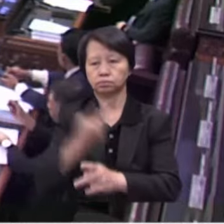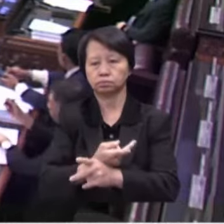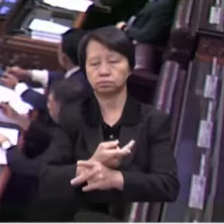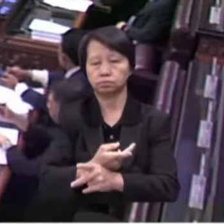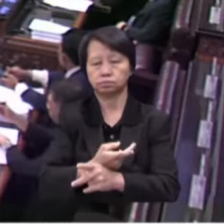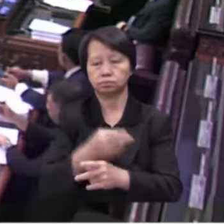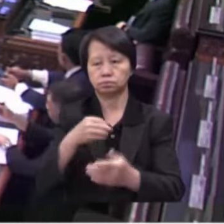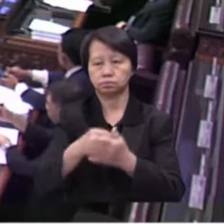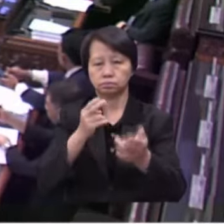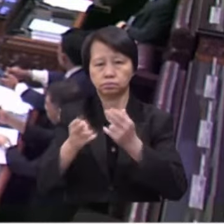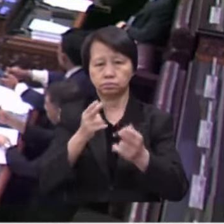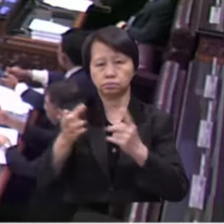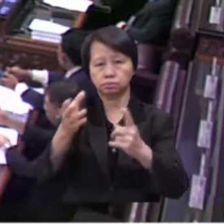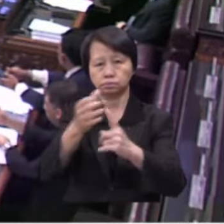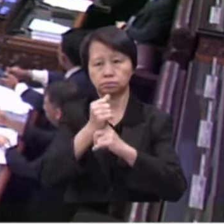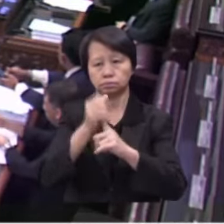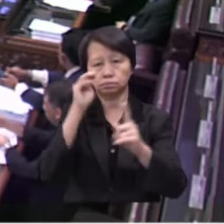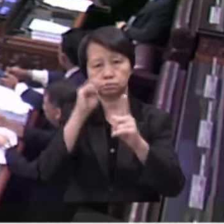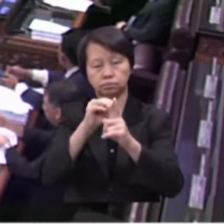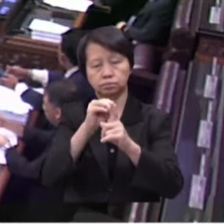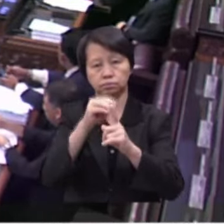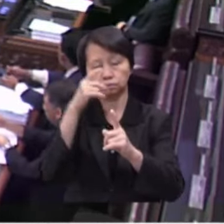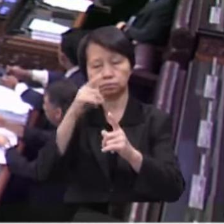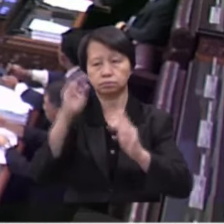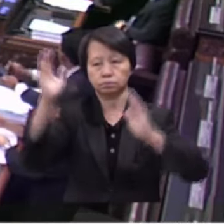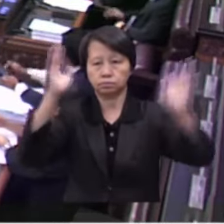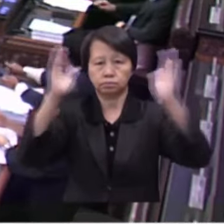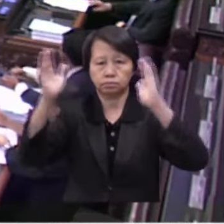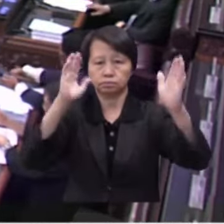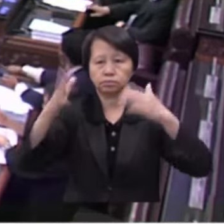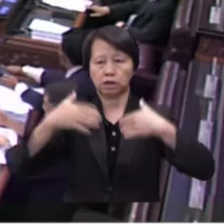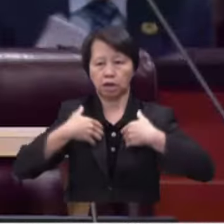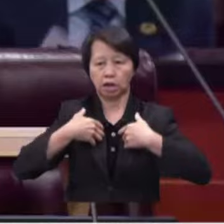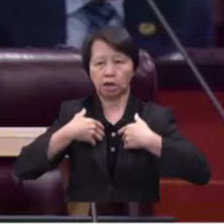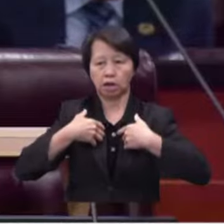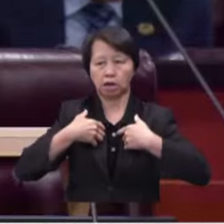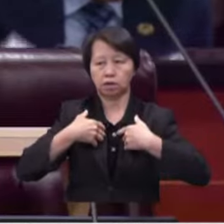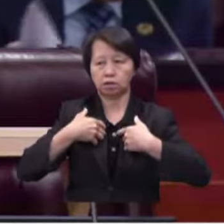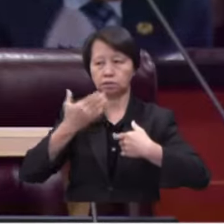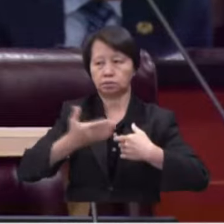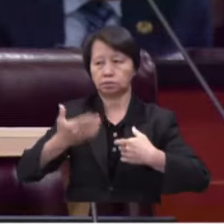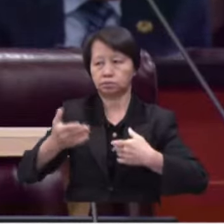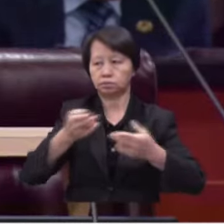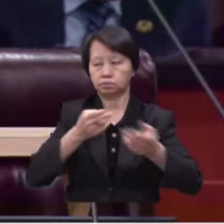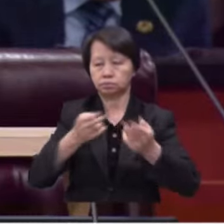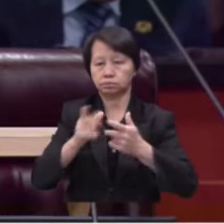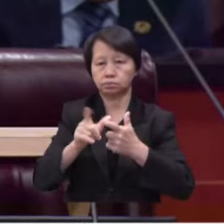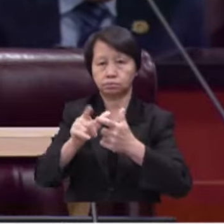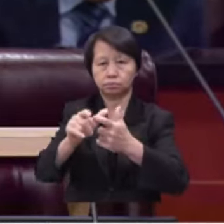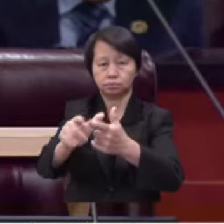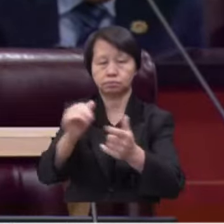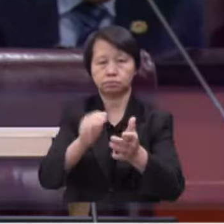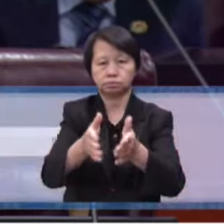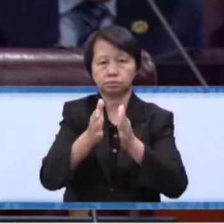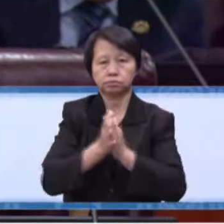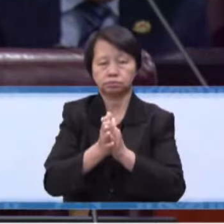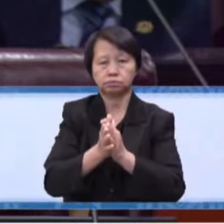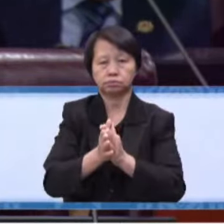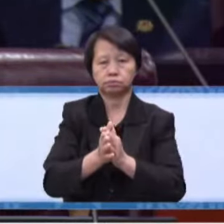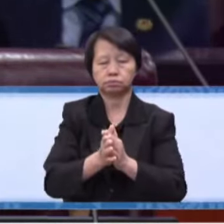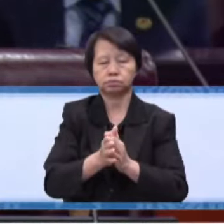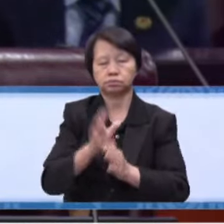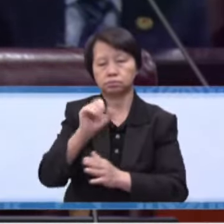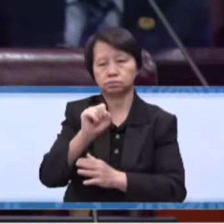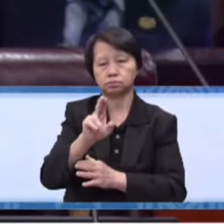untuk mencapai keselamatan agar untuk Malaysia mempunyai mekanisme pengurusan pelarian dan permohonan swasta sendiri